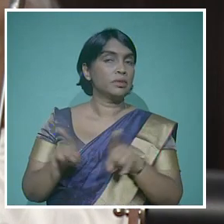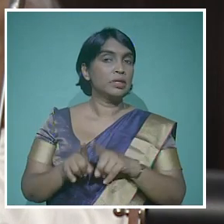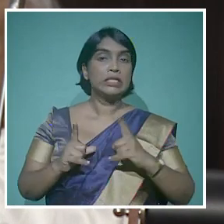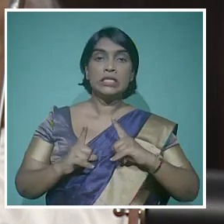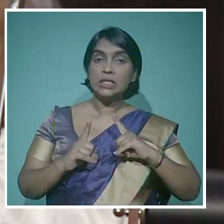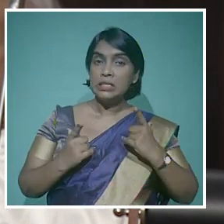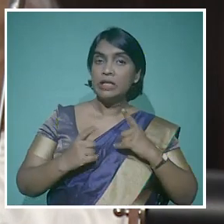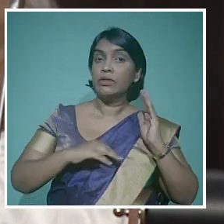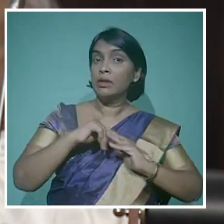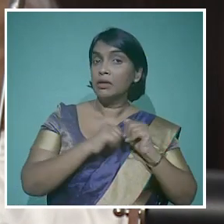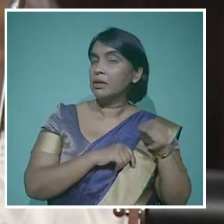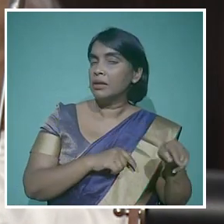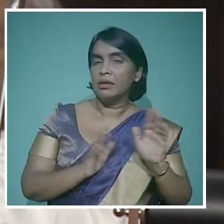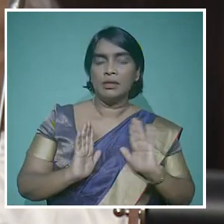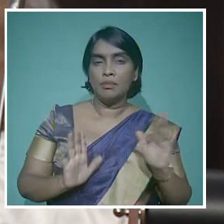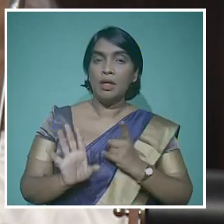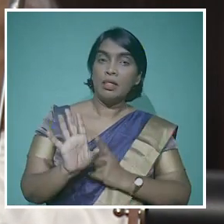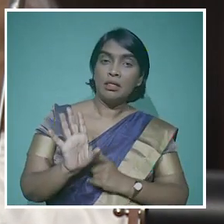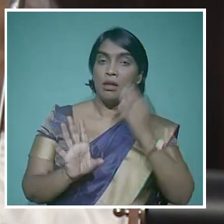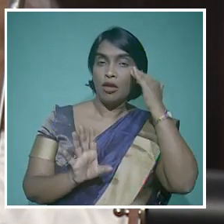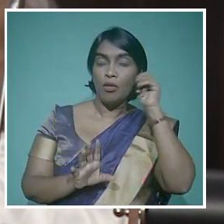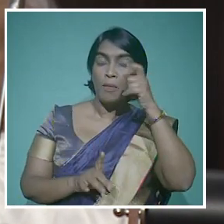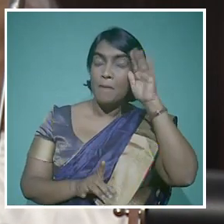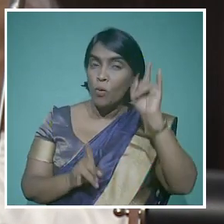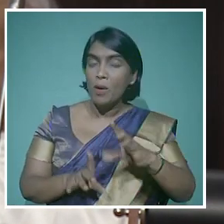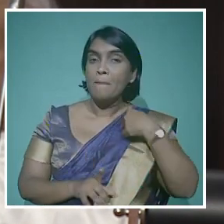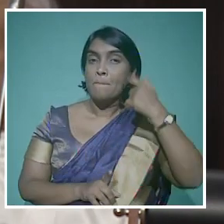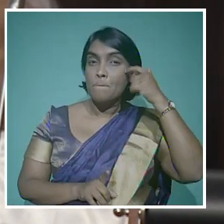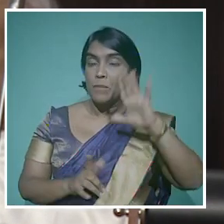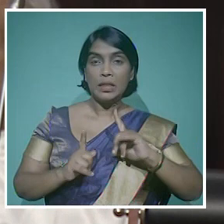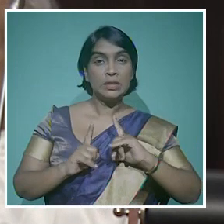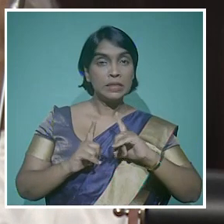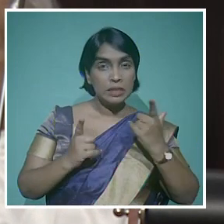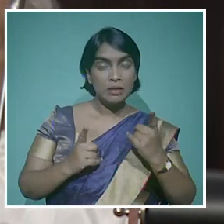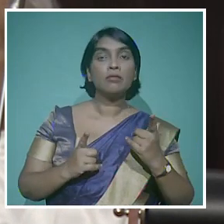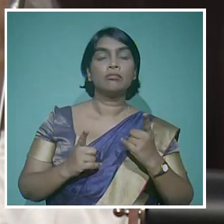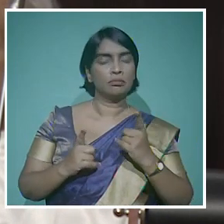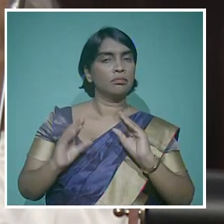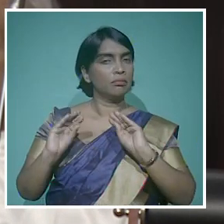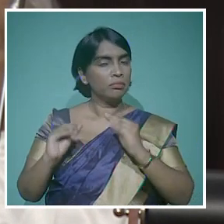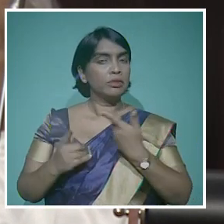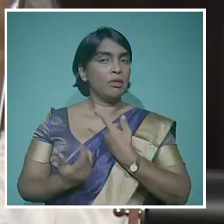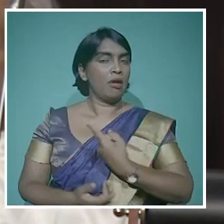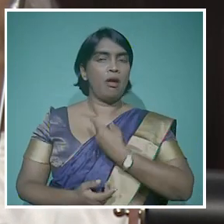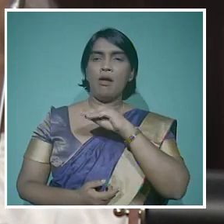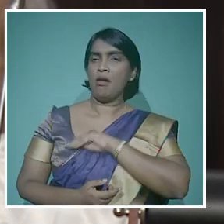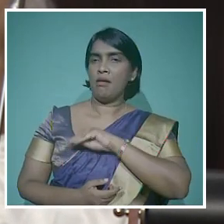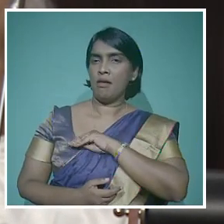ජීවන ක්‍රමයක් නොවෙයි. තරුණ තරුණියන් අපේක්ෂා කරන ජීවන ක්‍රමයට සරියලන මට්ටමක ඒක පුද්ගල